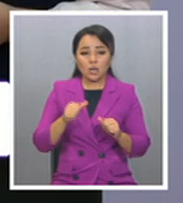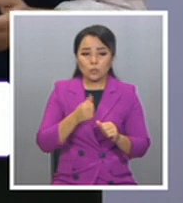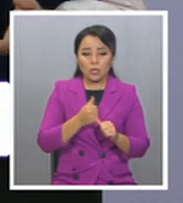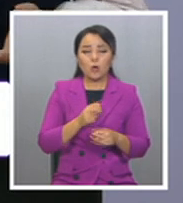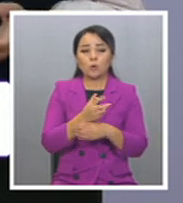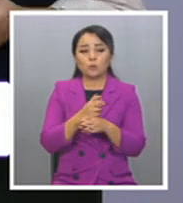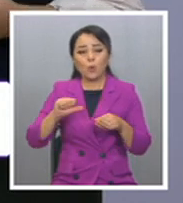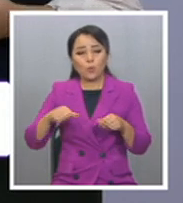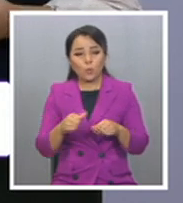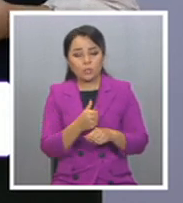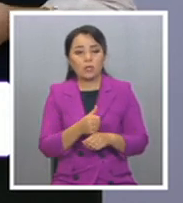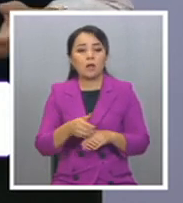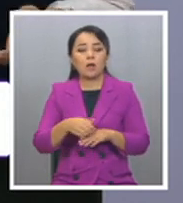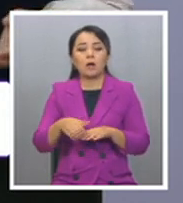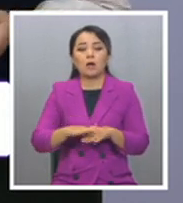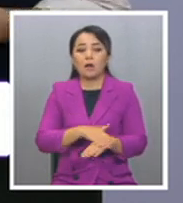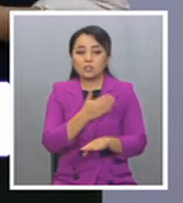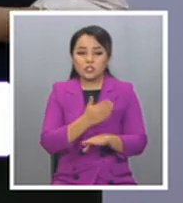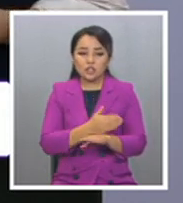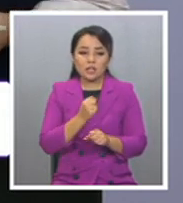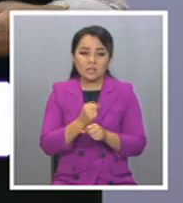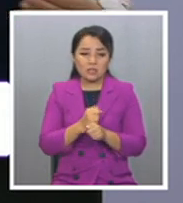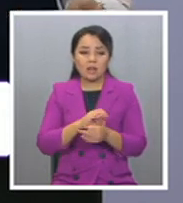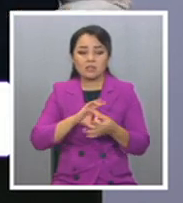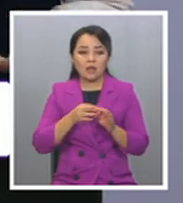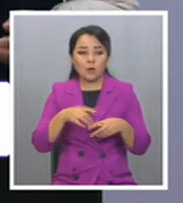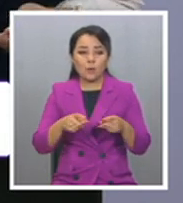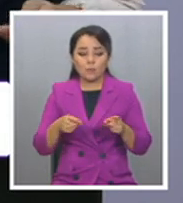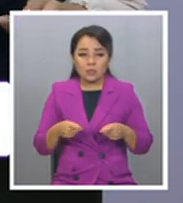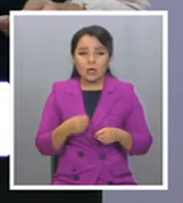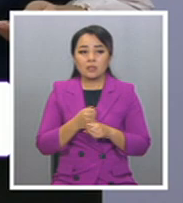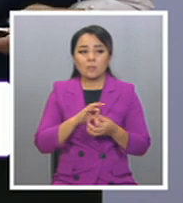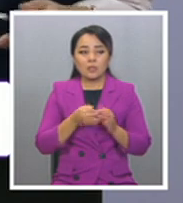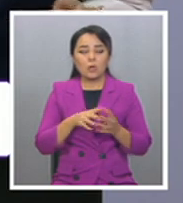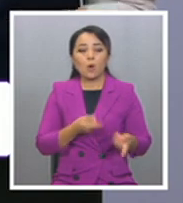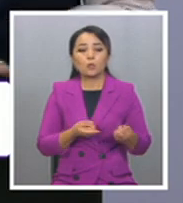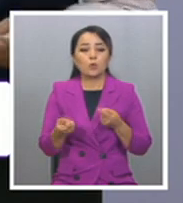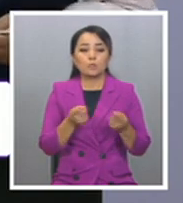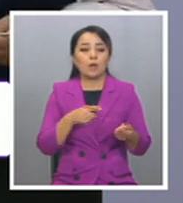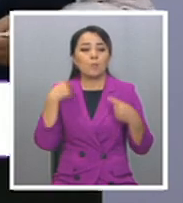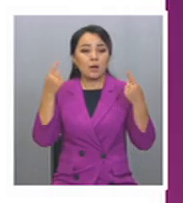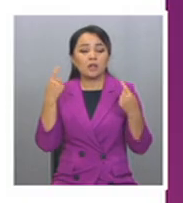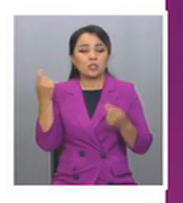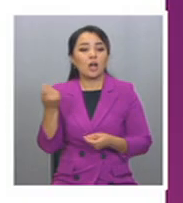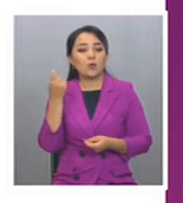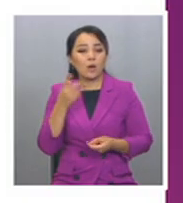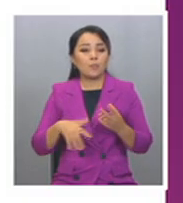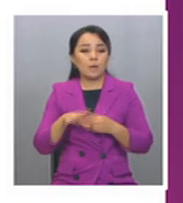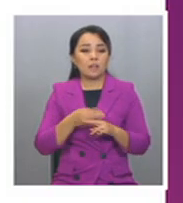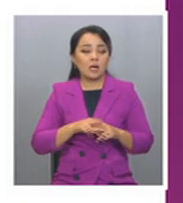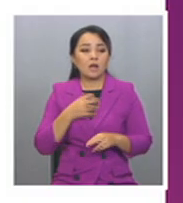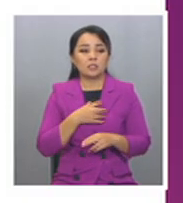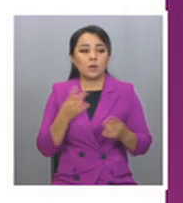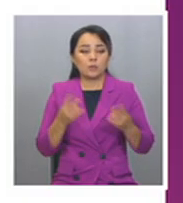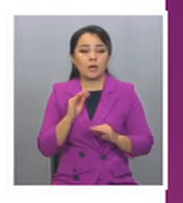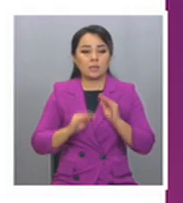оюшылар, етікшілер, тағы басқа шеберлер көшпелі мал шаруашылығының бүкіл қажеттіліктерін жасады деп